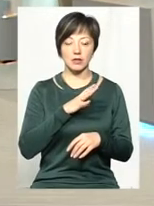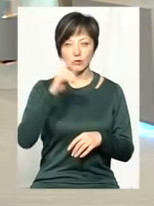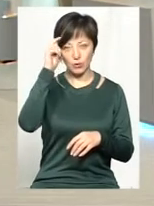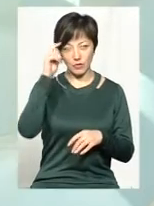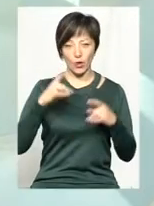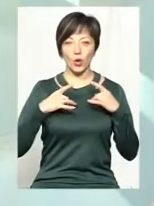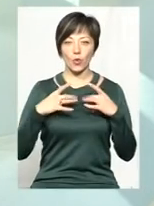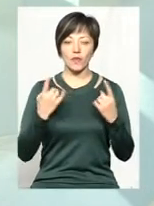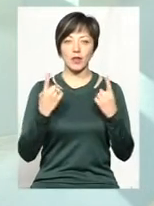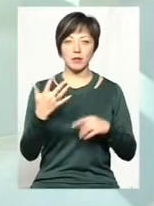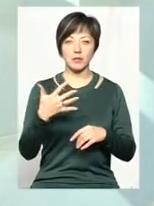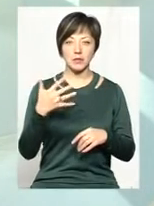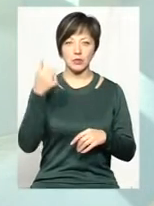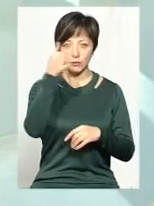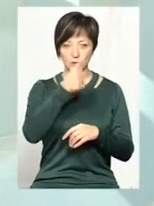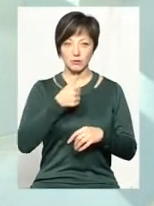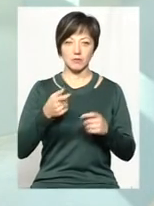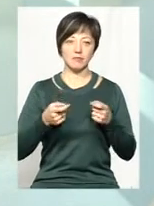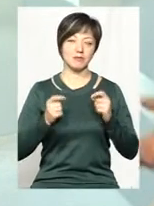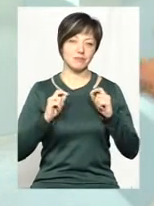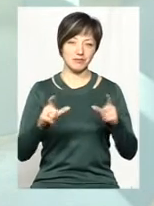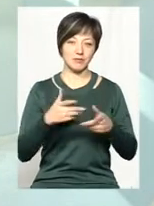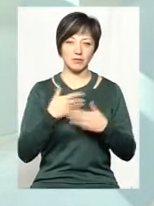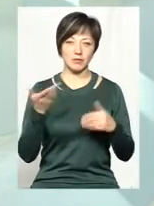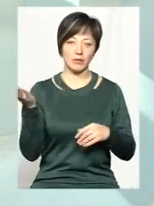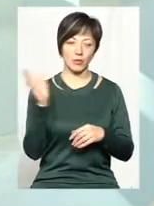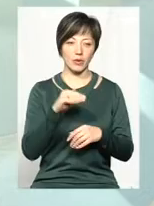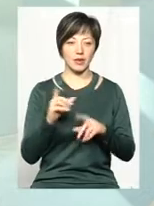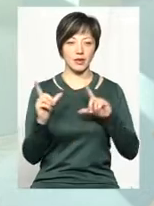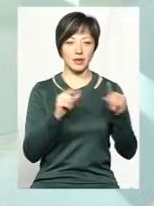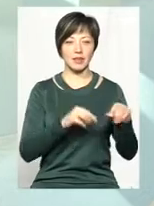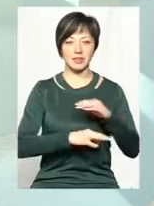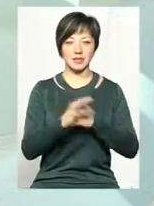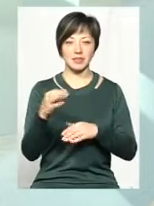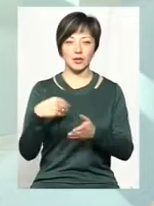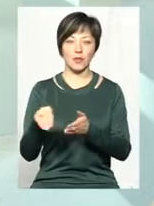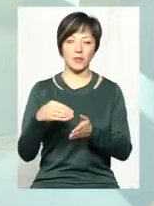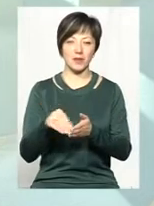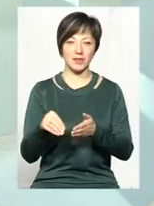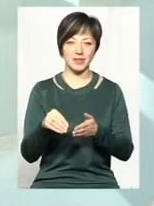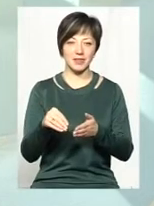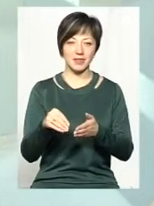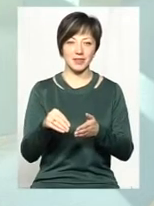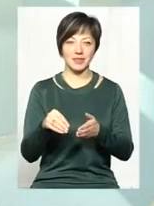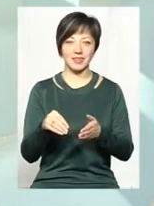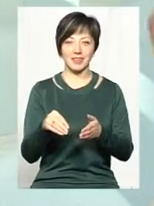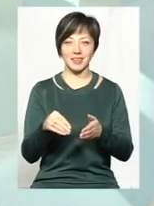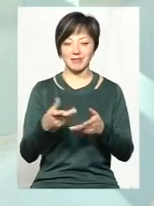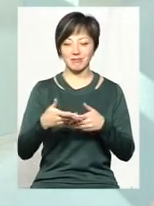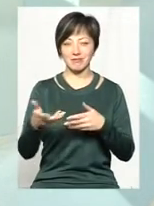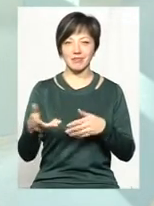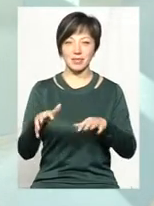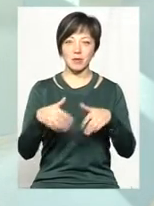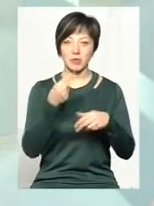і він каже, та що ж я буду виставлятись тут друзям. Поїхали туди. Ми закупили, як то кажучи, поляну,